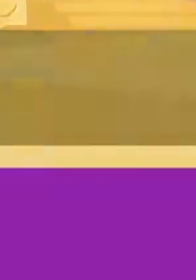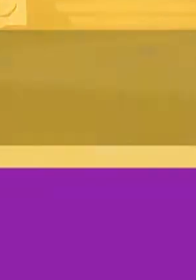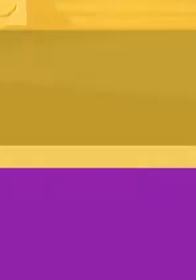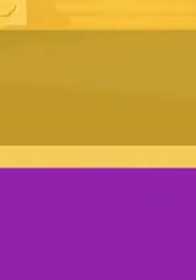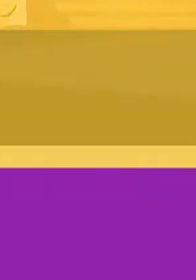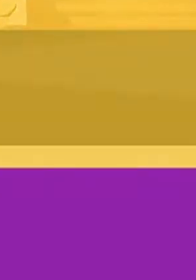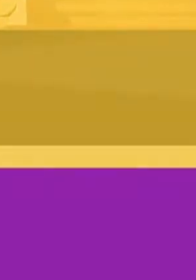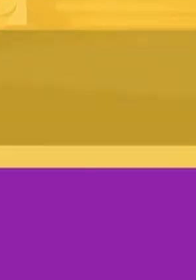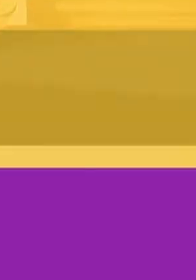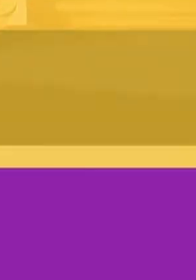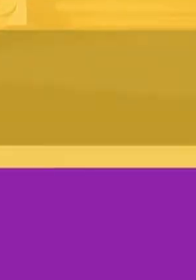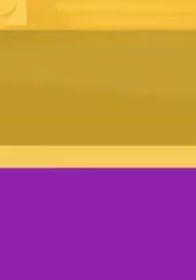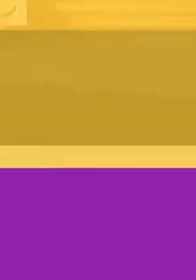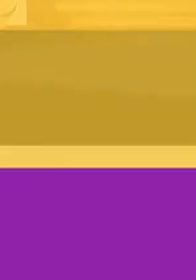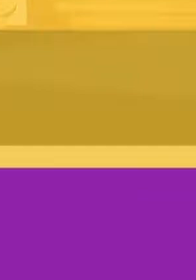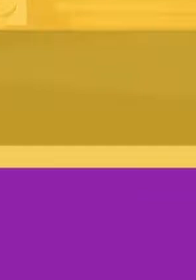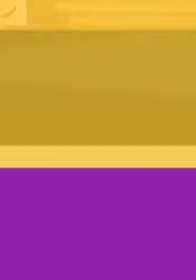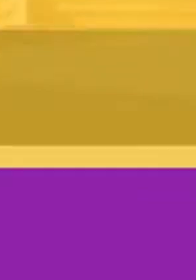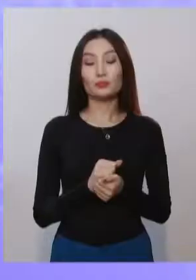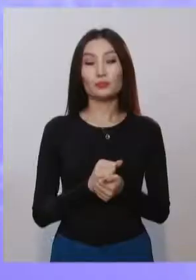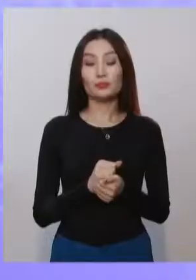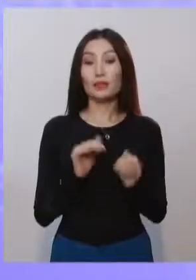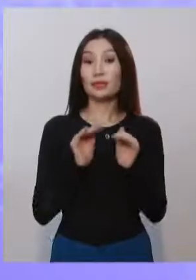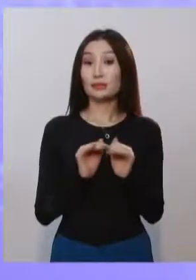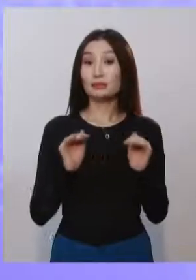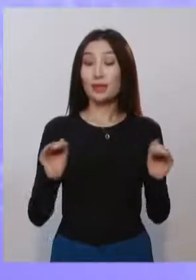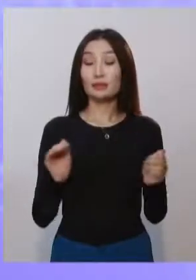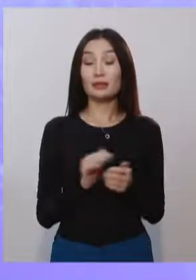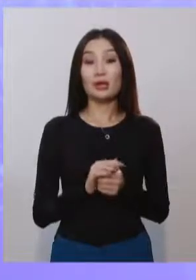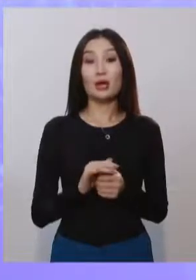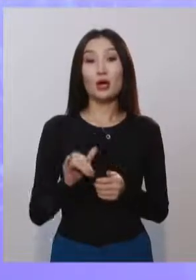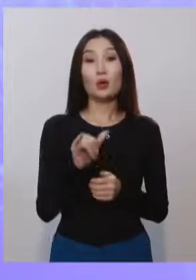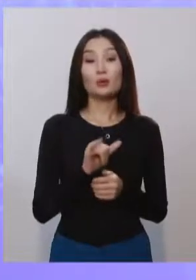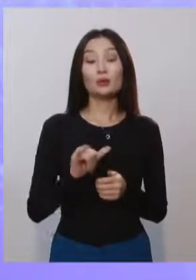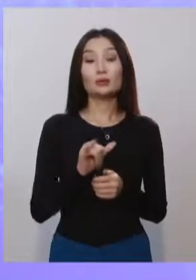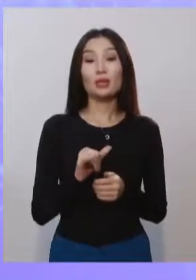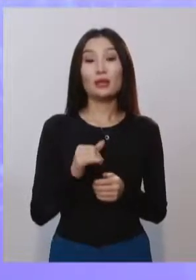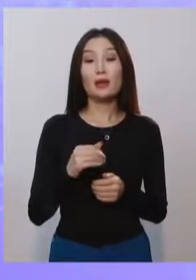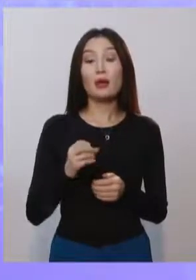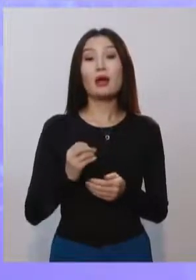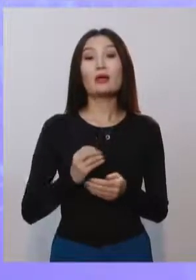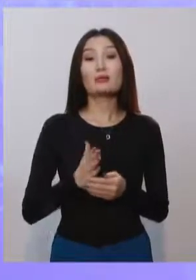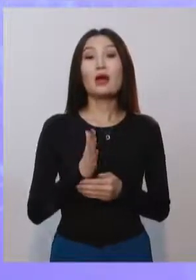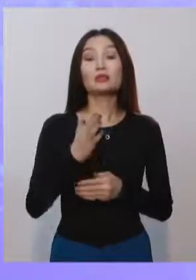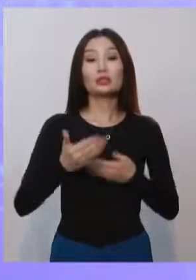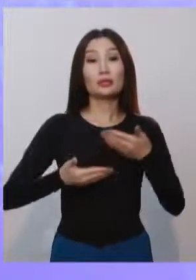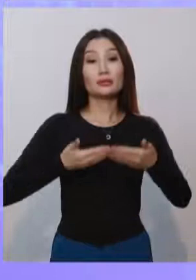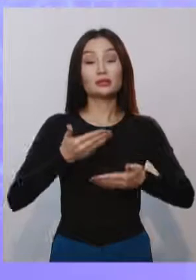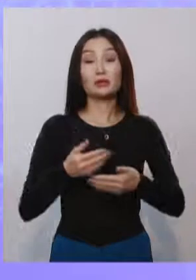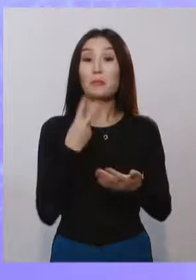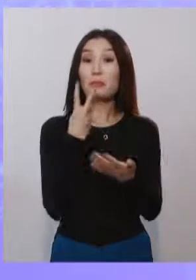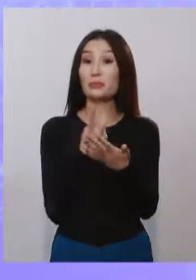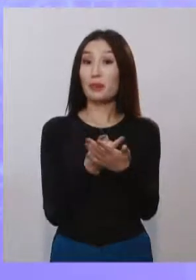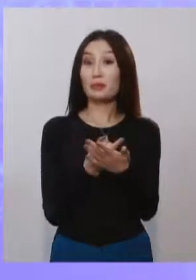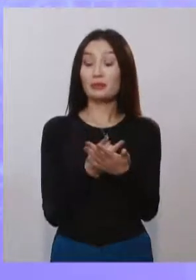идея вора ребята куда нам дальше идти посмотрите